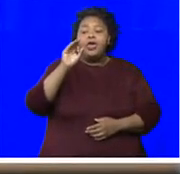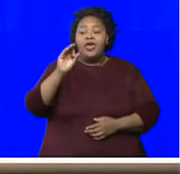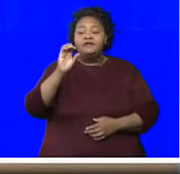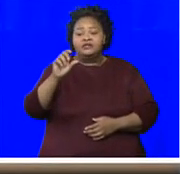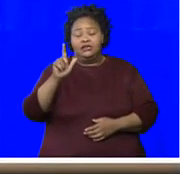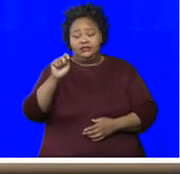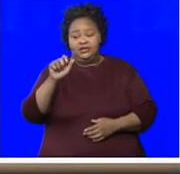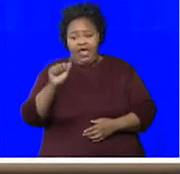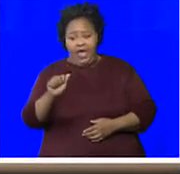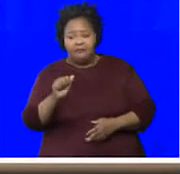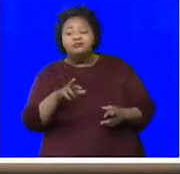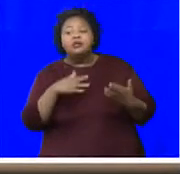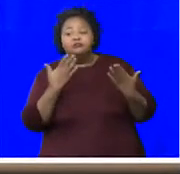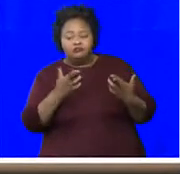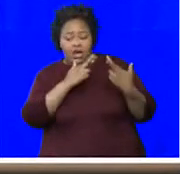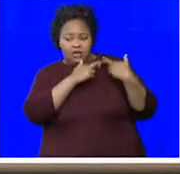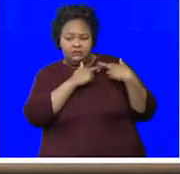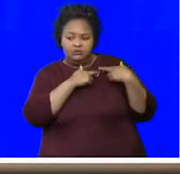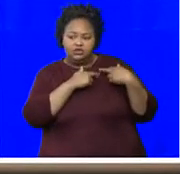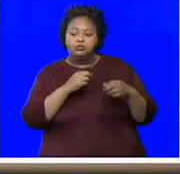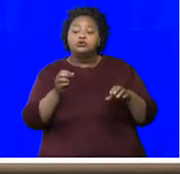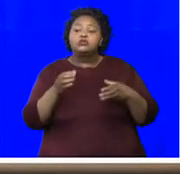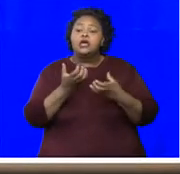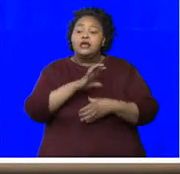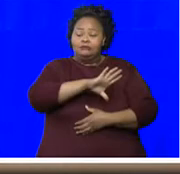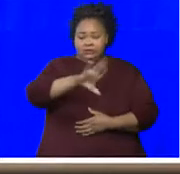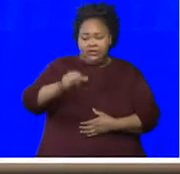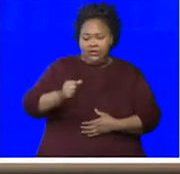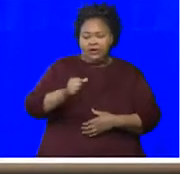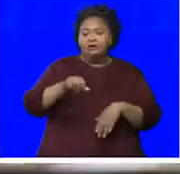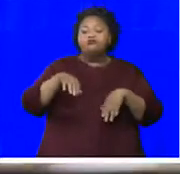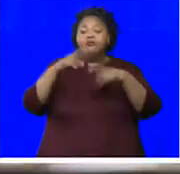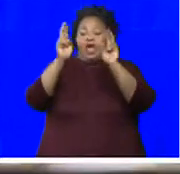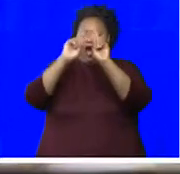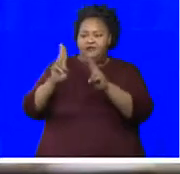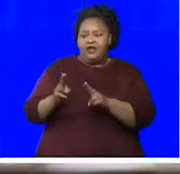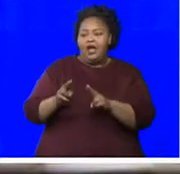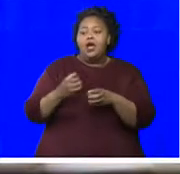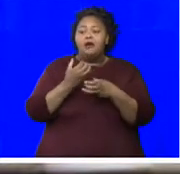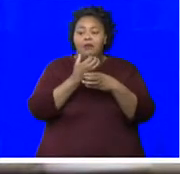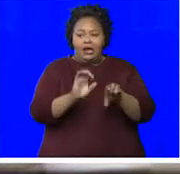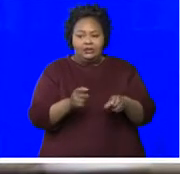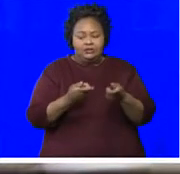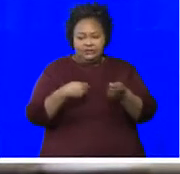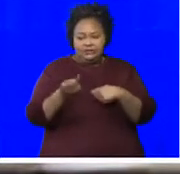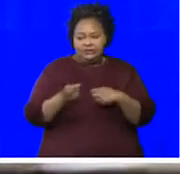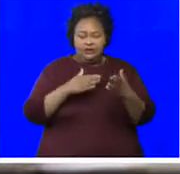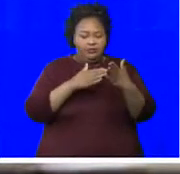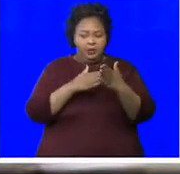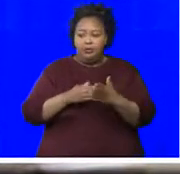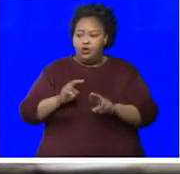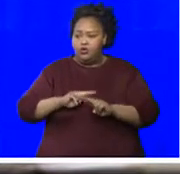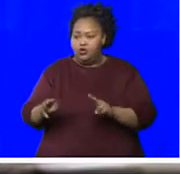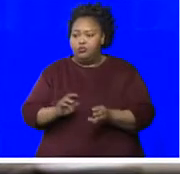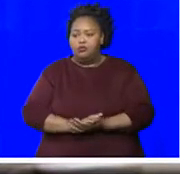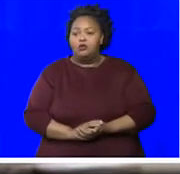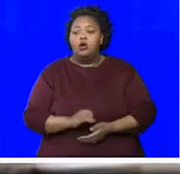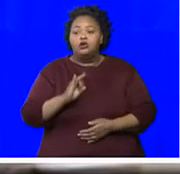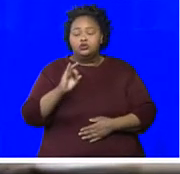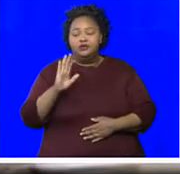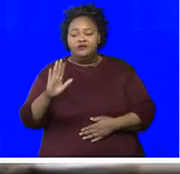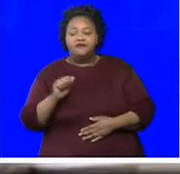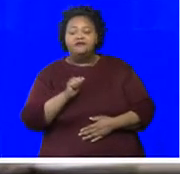kuthengiselana ngomave e-Africa ngaphandle kwetinkabekelwano. Kanzike lo mhlangano wendvuna tembuso ubanjelwe e-Accra eGhana mhla ka 25 na